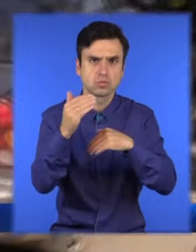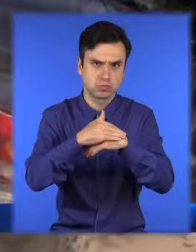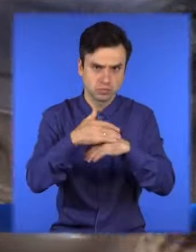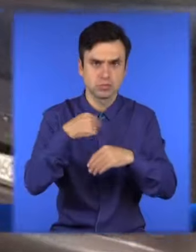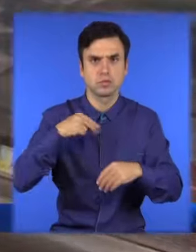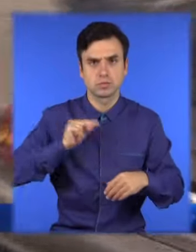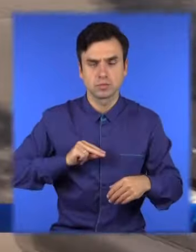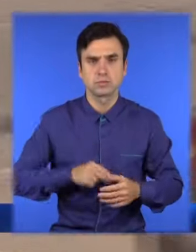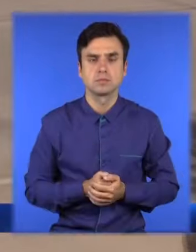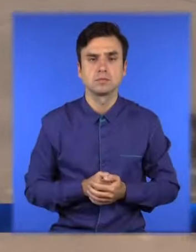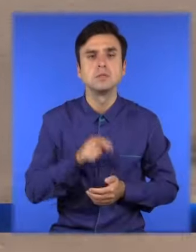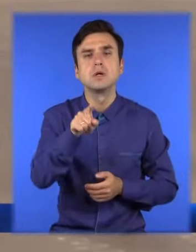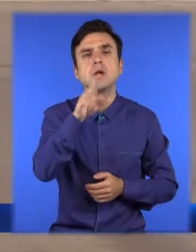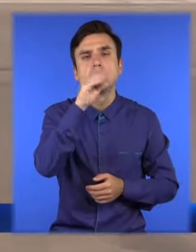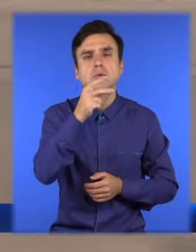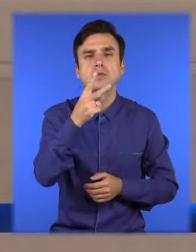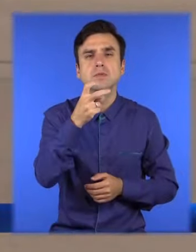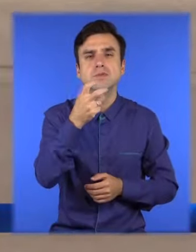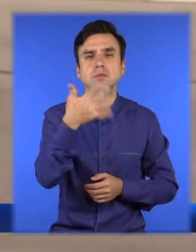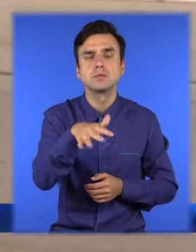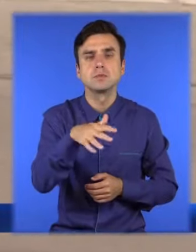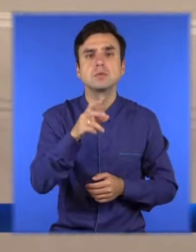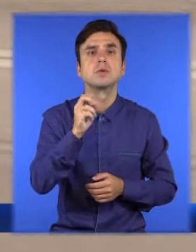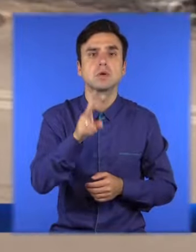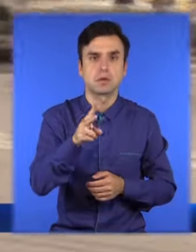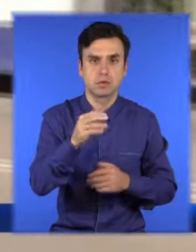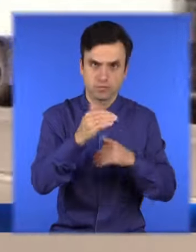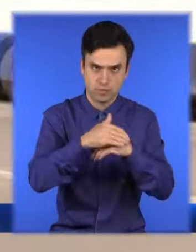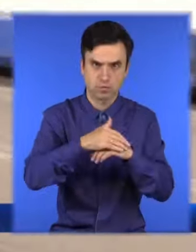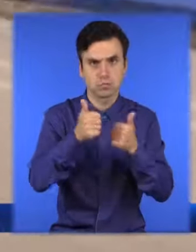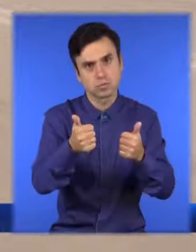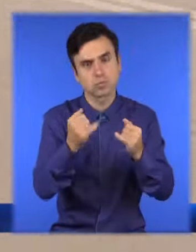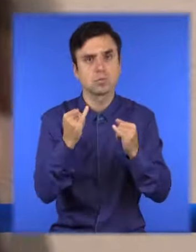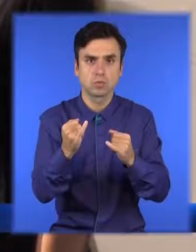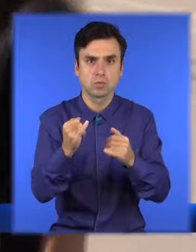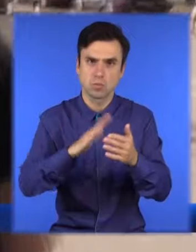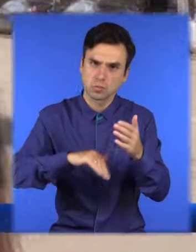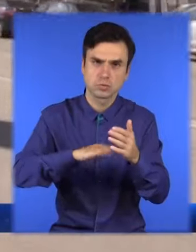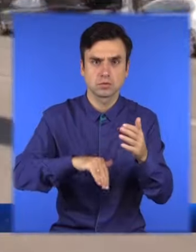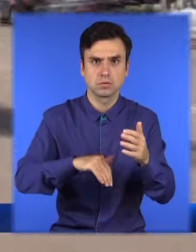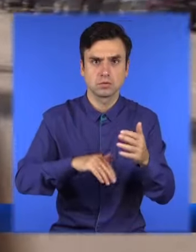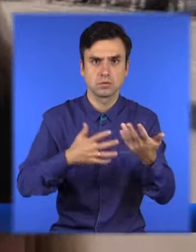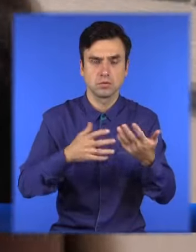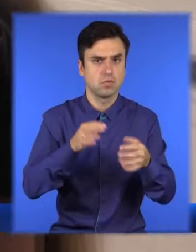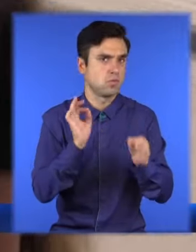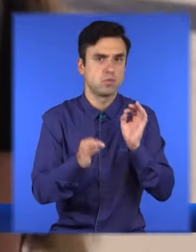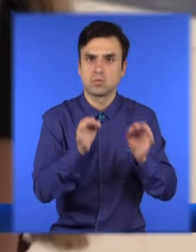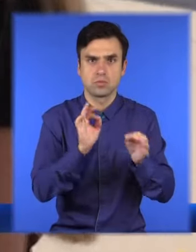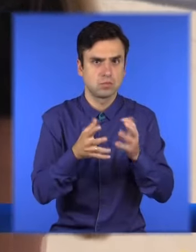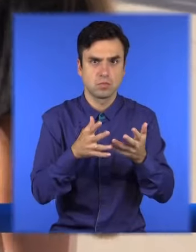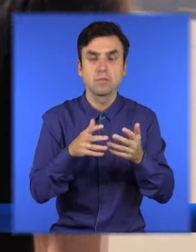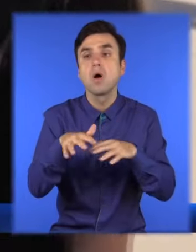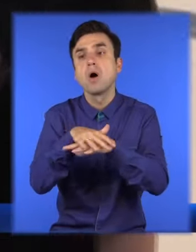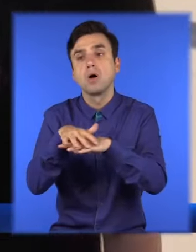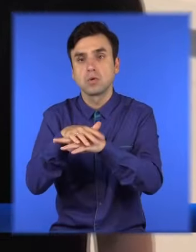вважаєте, 250-й маршрут як ходить ввечері? Нормально. Нормально по графіку? А чому люди скажуть це? Не